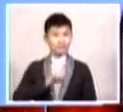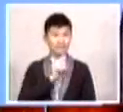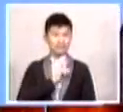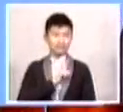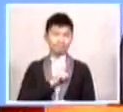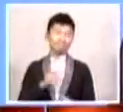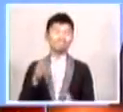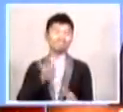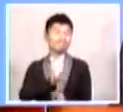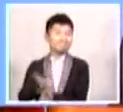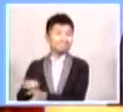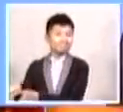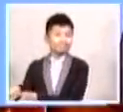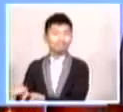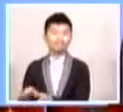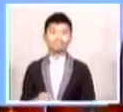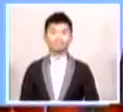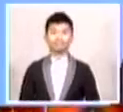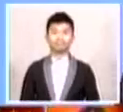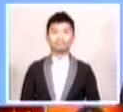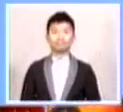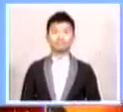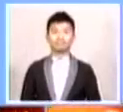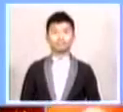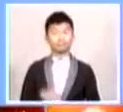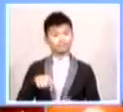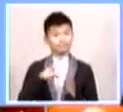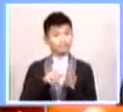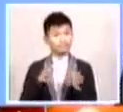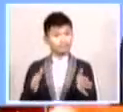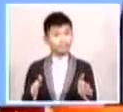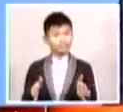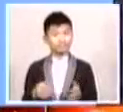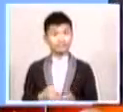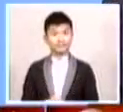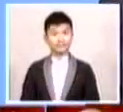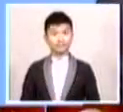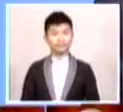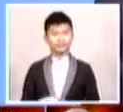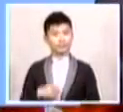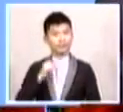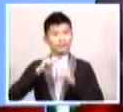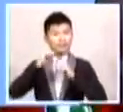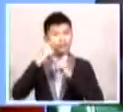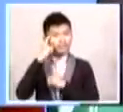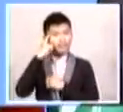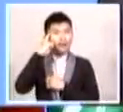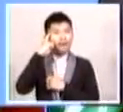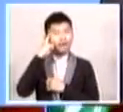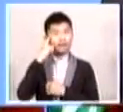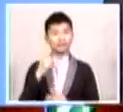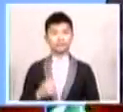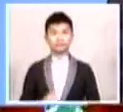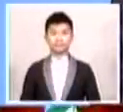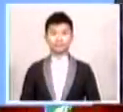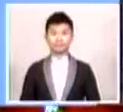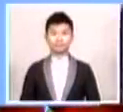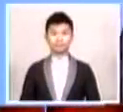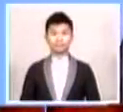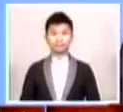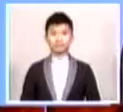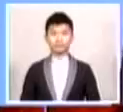不算什么了。但在这种时候就不特别会想到知心